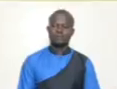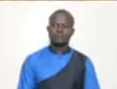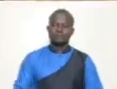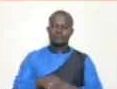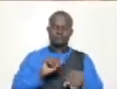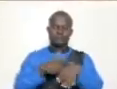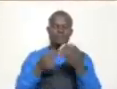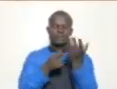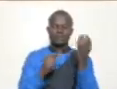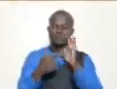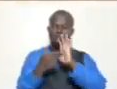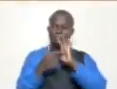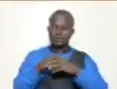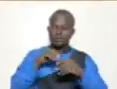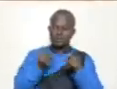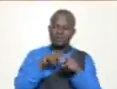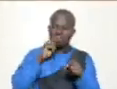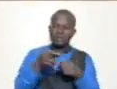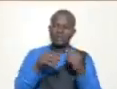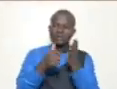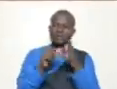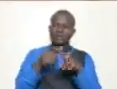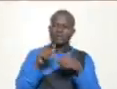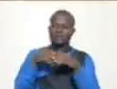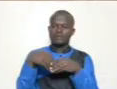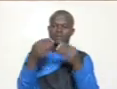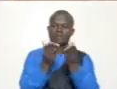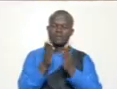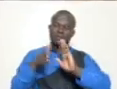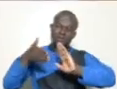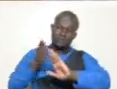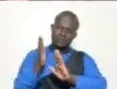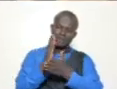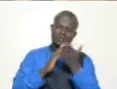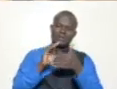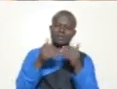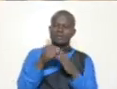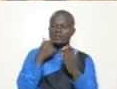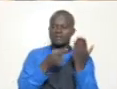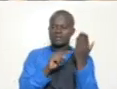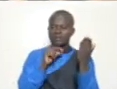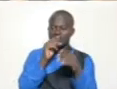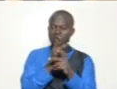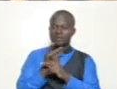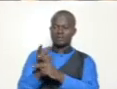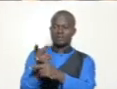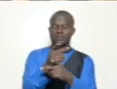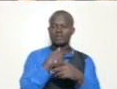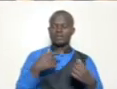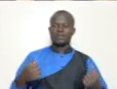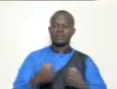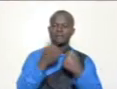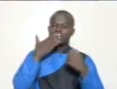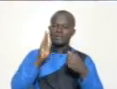Mujikora na wanga harimo kugaragazwa nk'igisubizo ku bibazo bitandukanye birimo no mitangira serivisi yihuse. Hari bamwe bavuga ko irikora na wanga ititayeho rishobora kugira ingaruka mbi